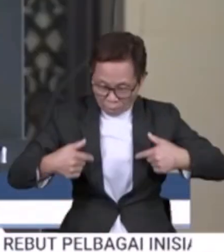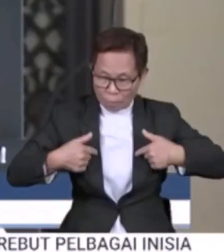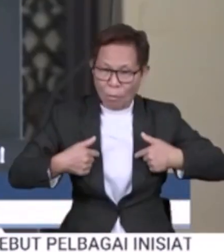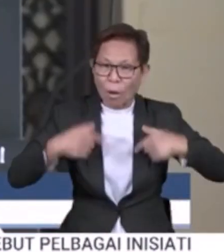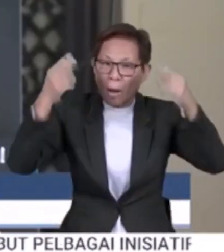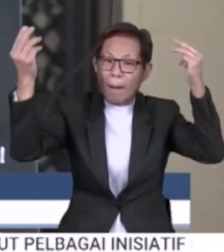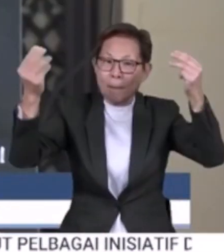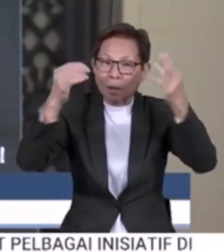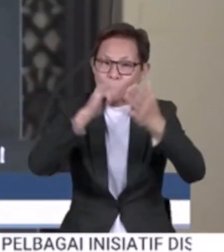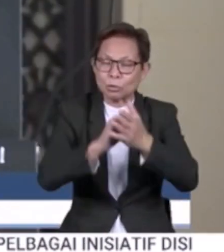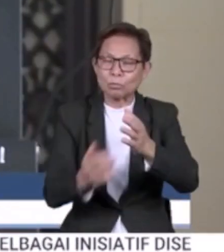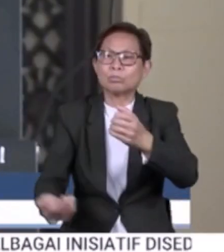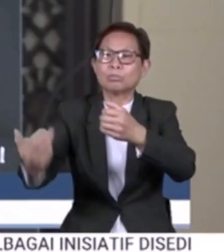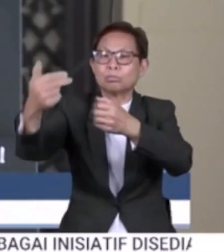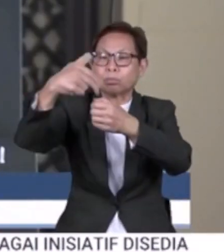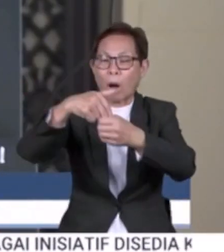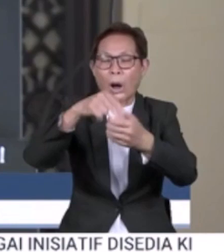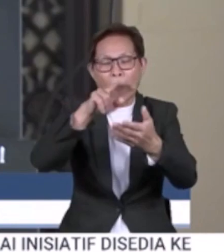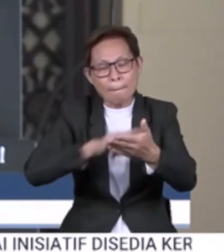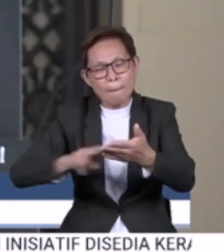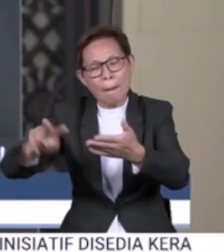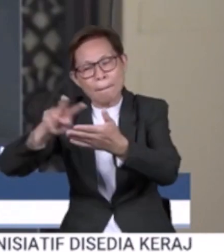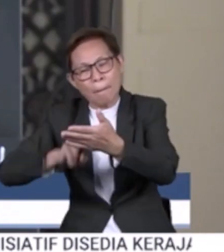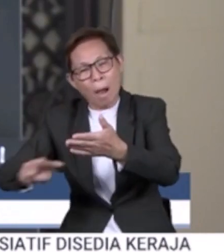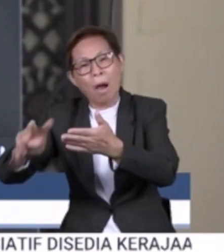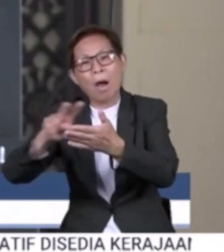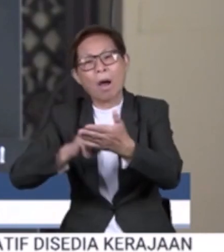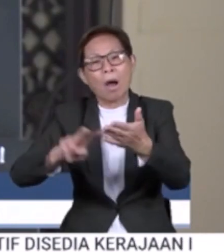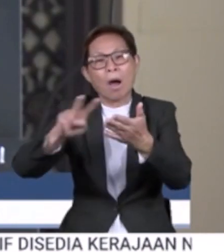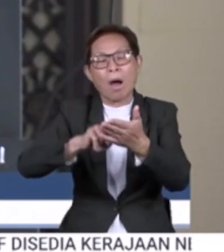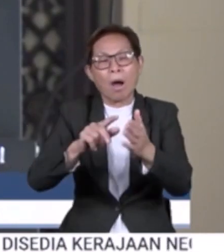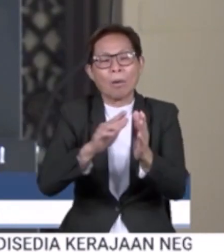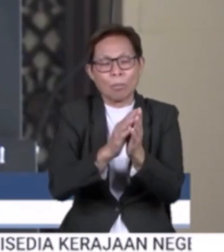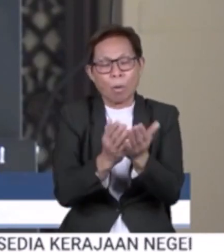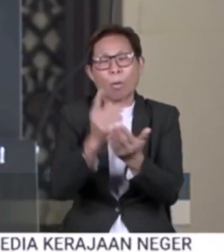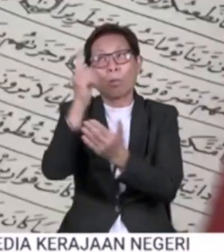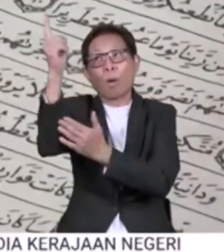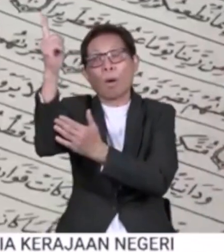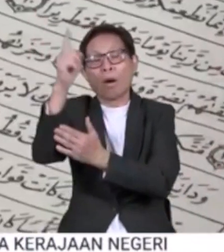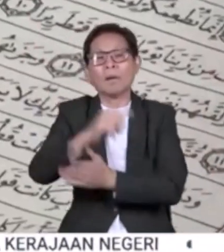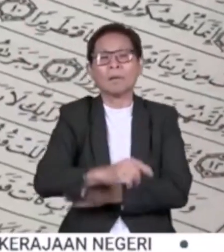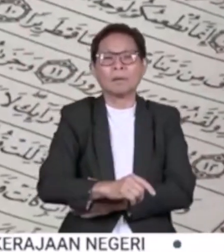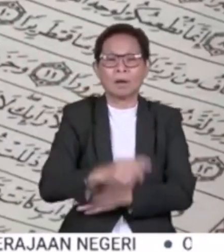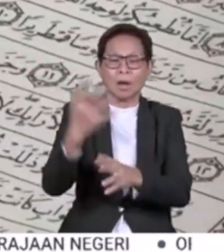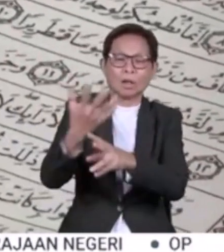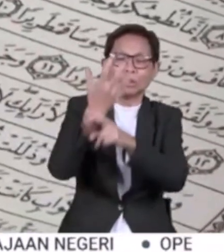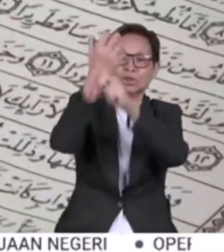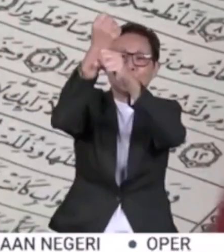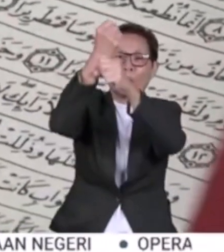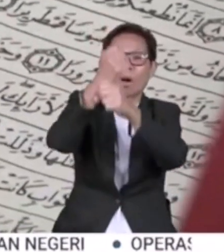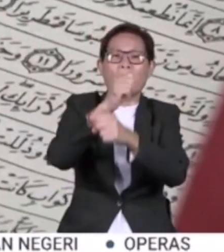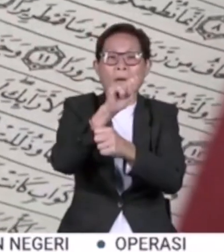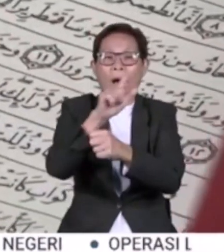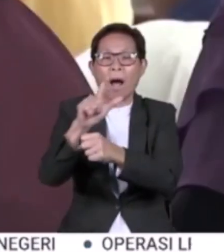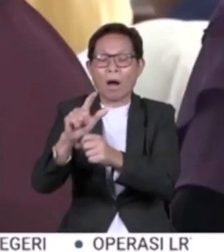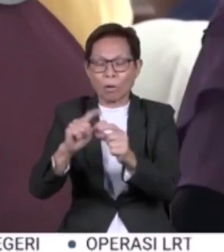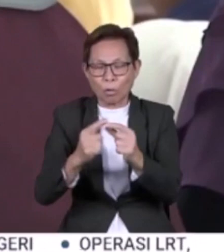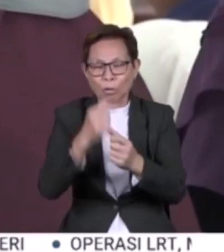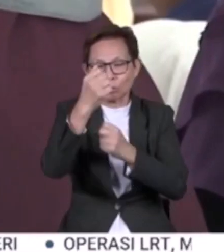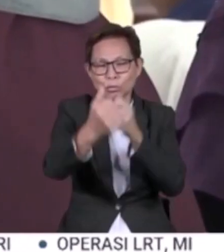majelis tersebut ditetapkan dengan bacaan Alquran surah al-ihsan oleh Johan Tilawah Alquran di stro waktu Ibu 23